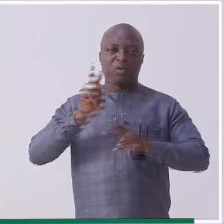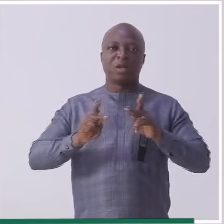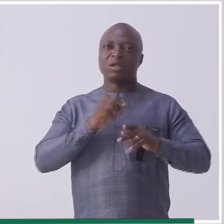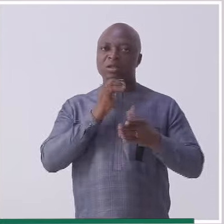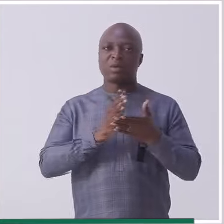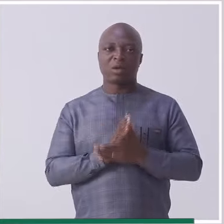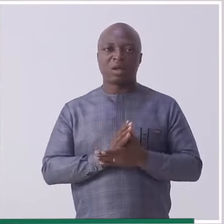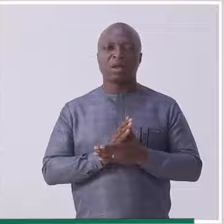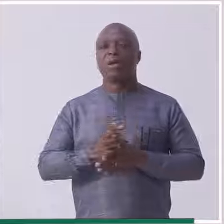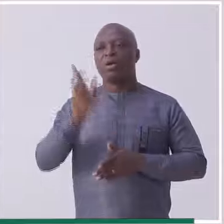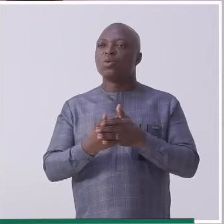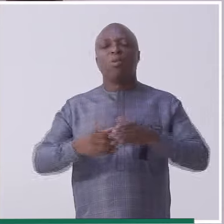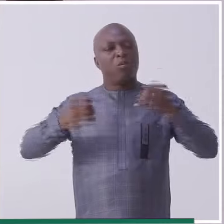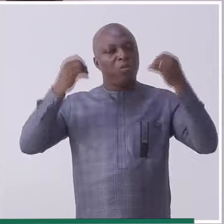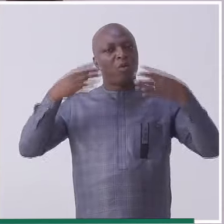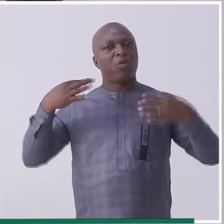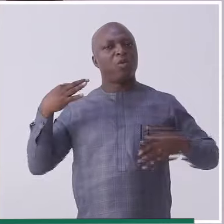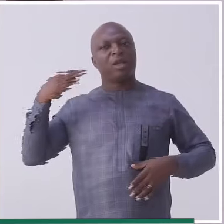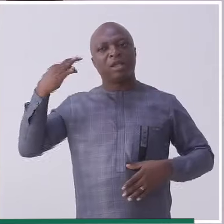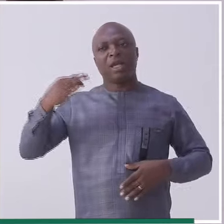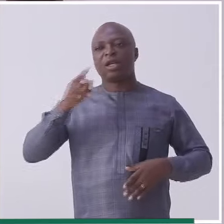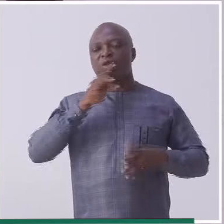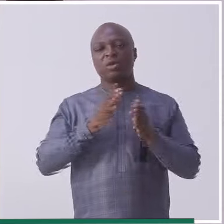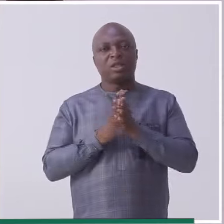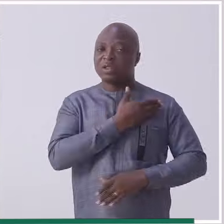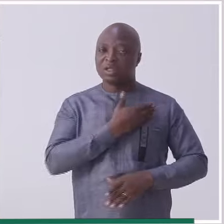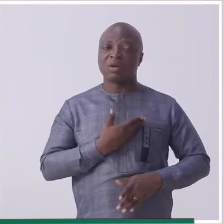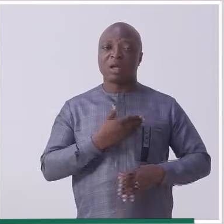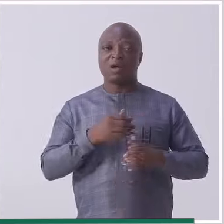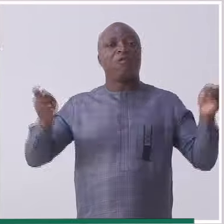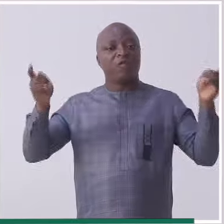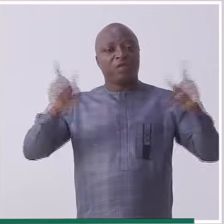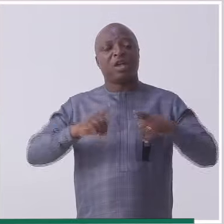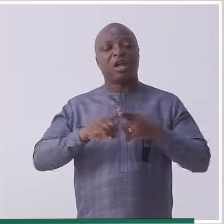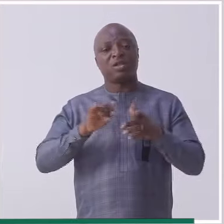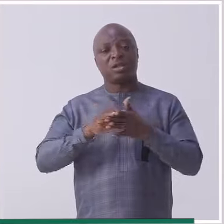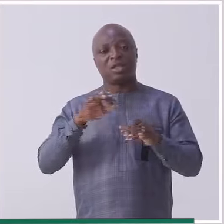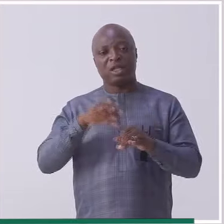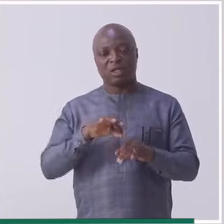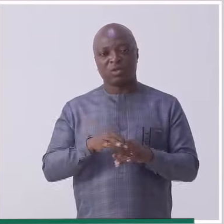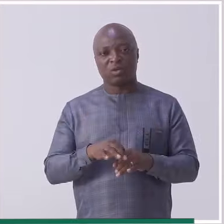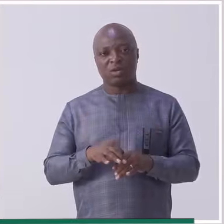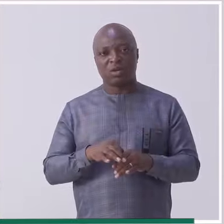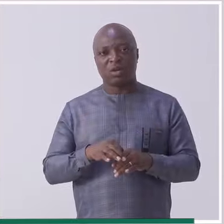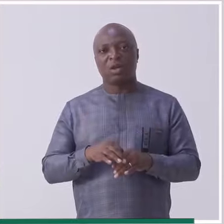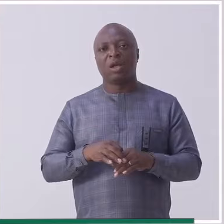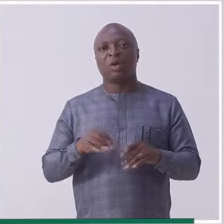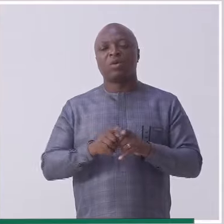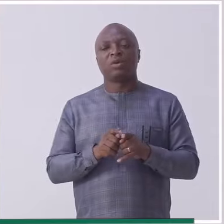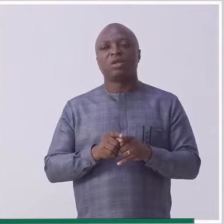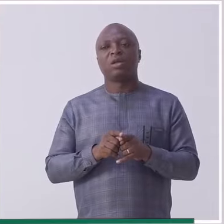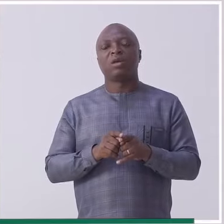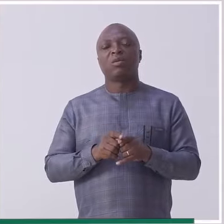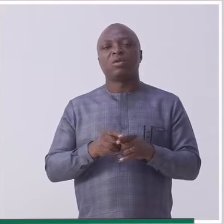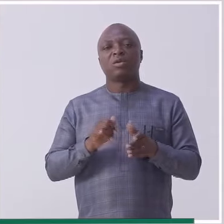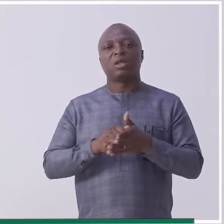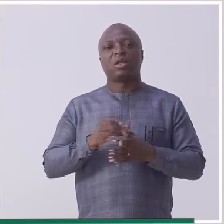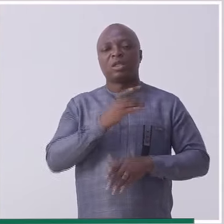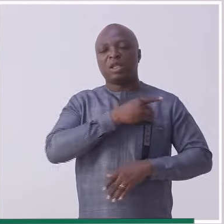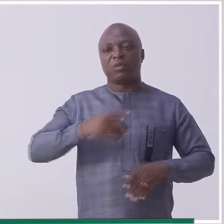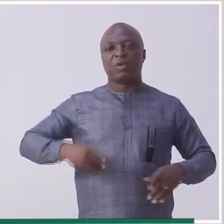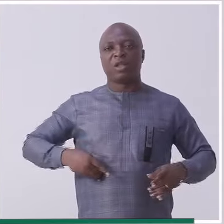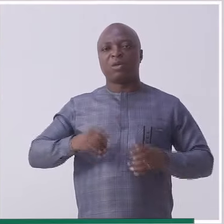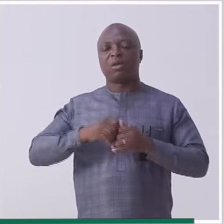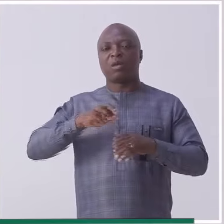inutilement. Donc la caution qui montre le sérieux avec lequel on vient à cette élection-là. Et quand on veut être député de la République, donc